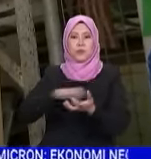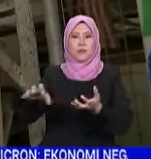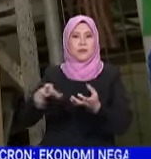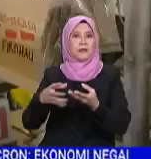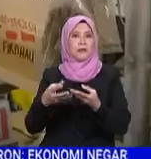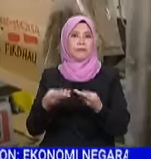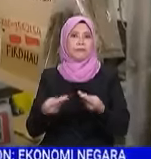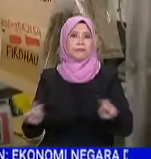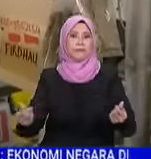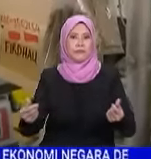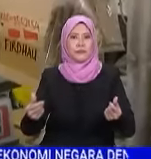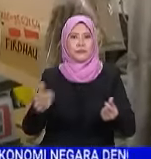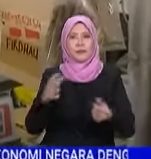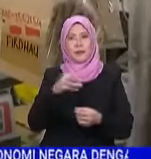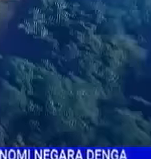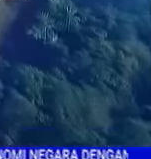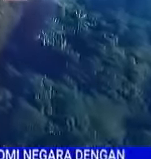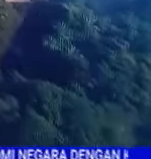tanaman